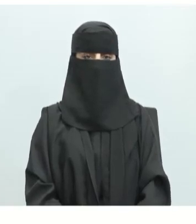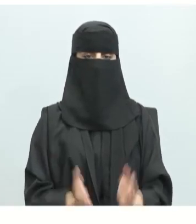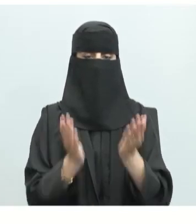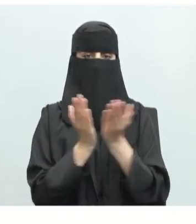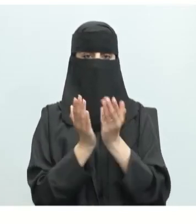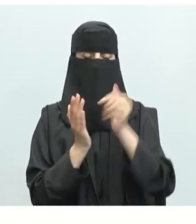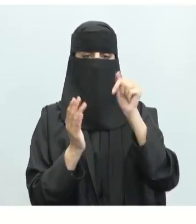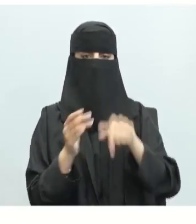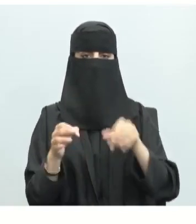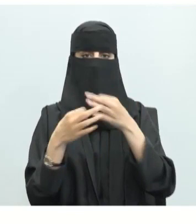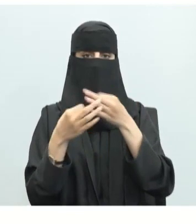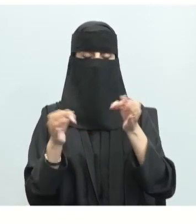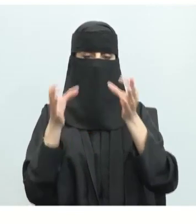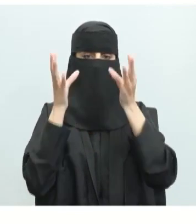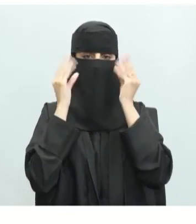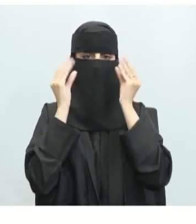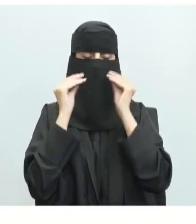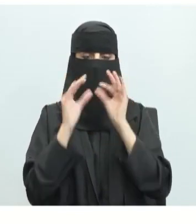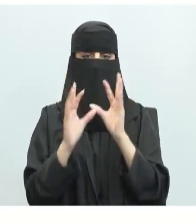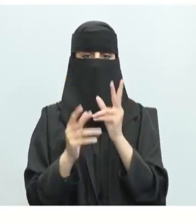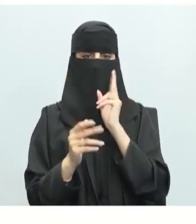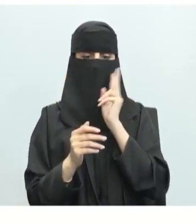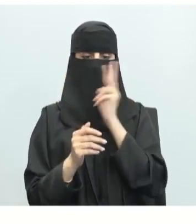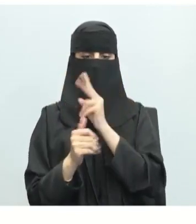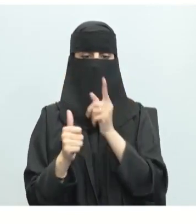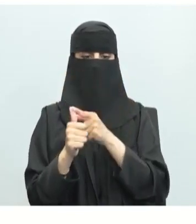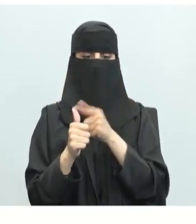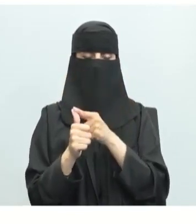إذا ماذا تعلمت أيها الطالب من درس اليوم؟